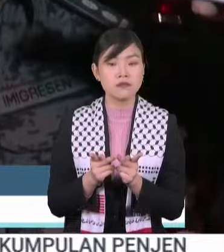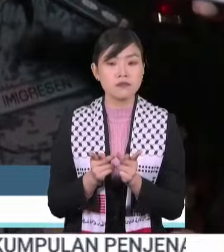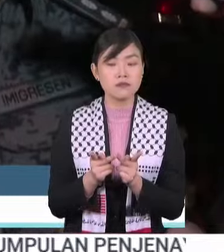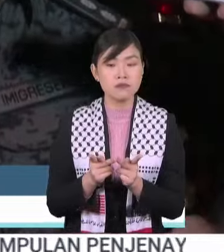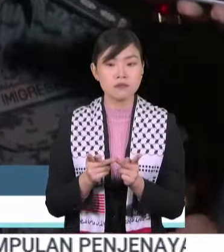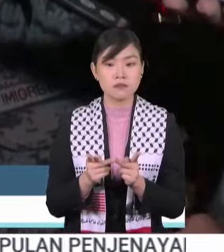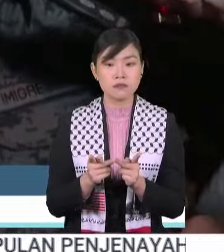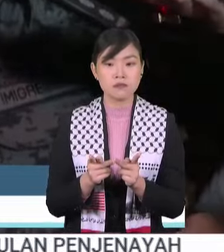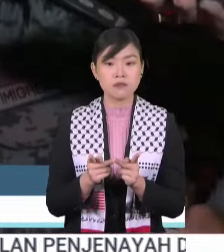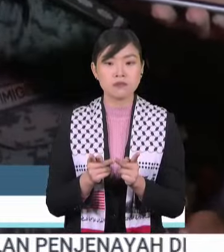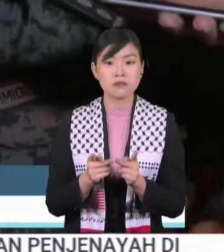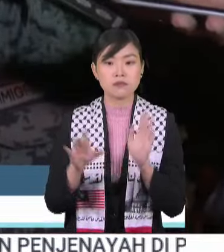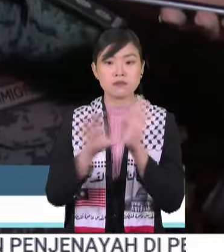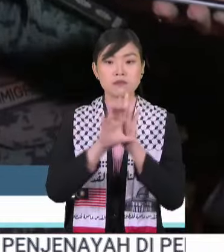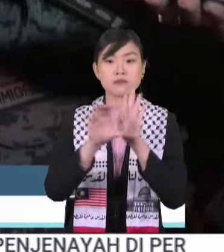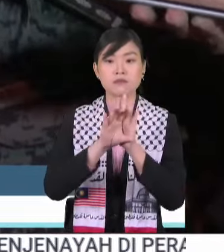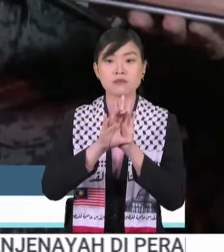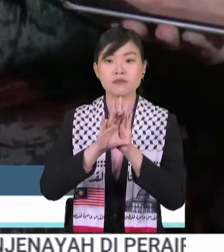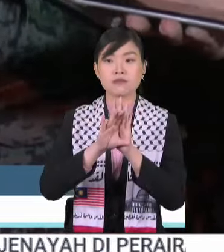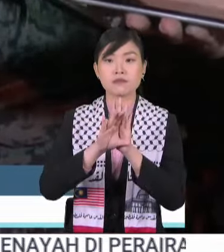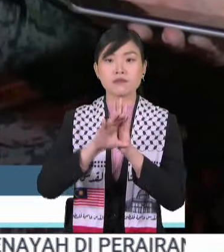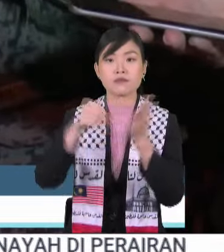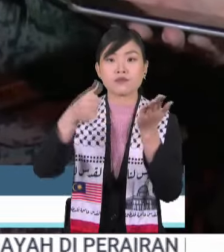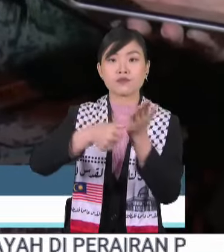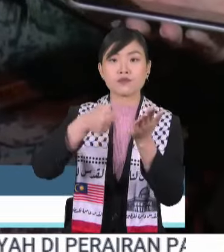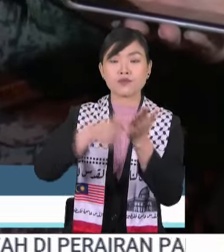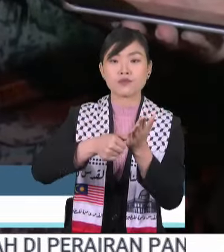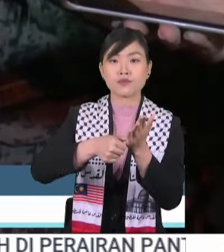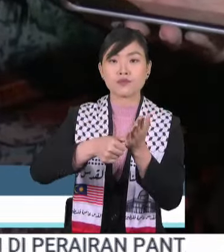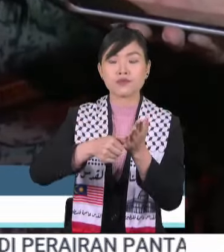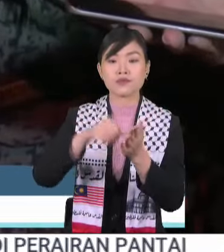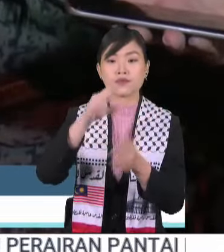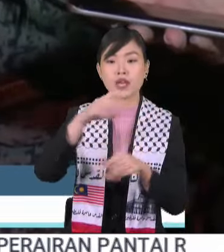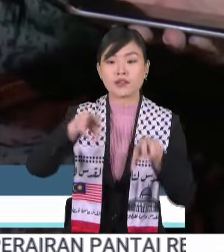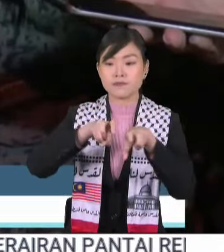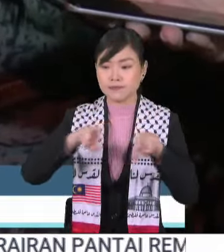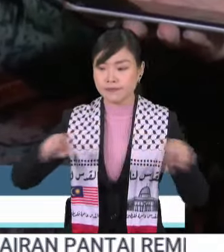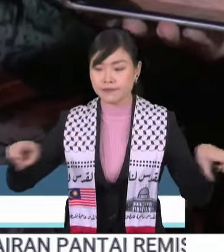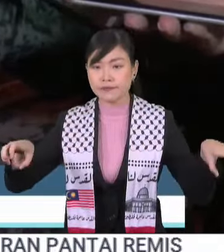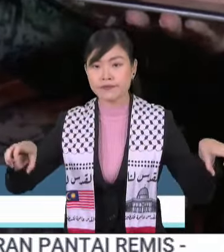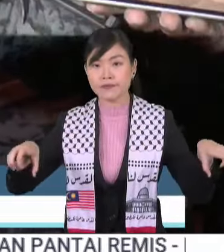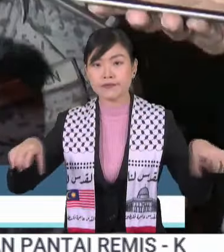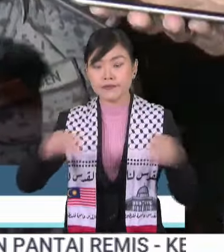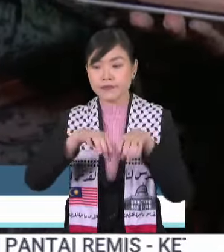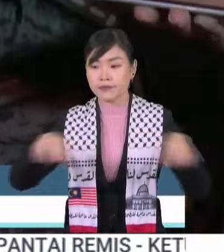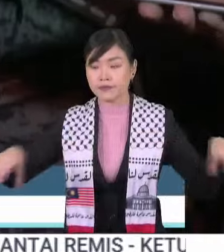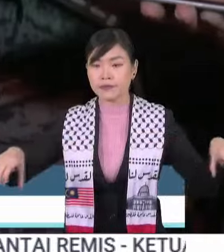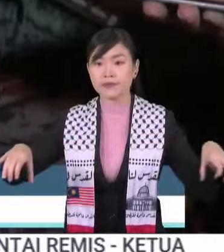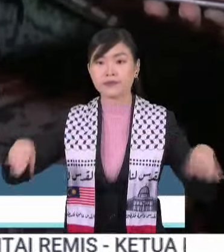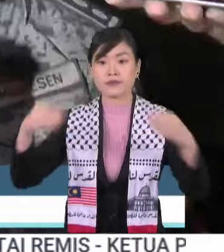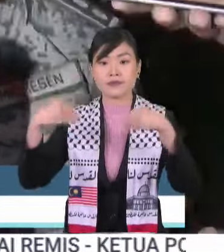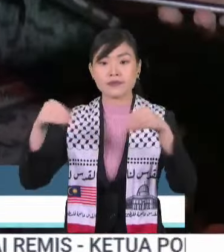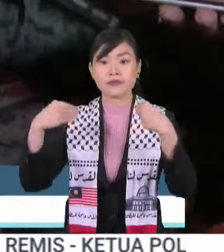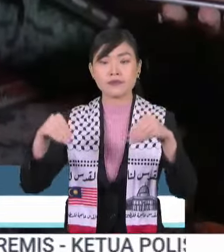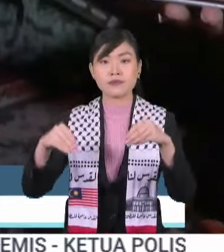premis seperti pusat membelibelah dan deretan kedai berhampiran kawasan